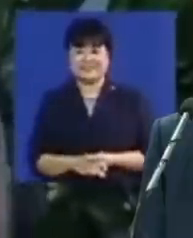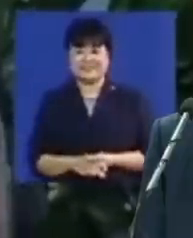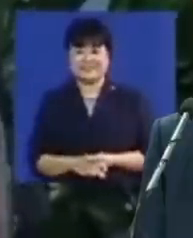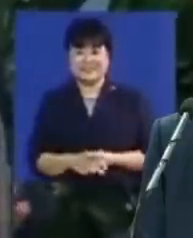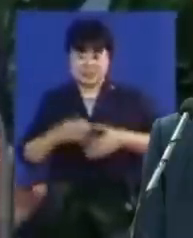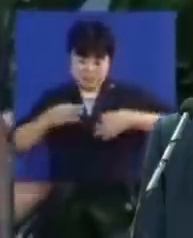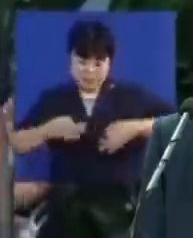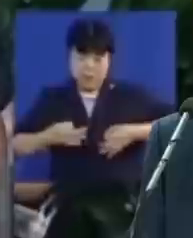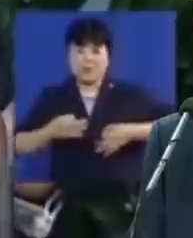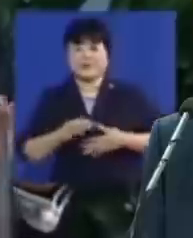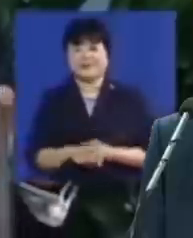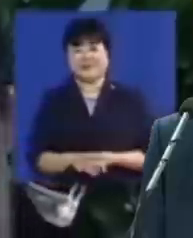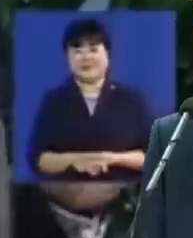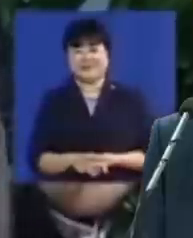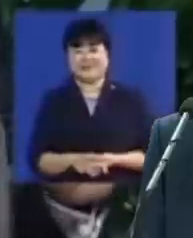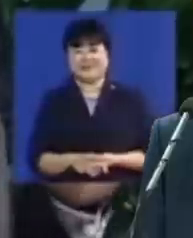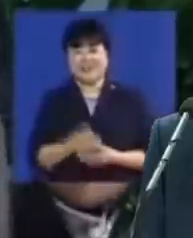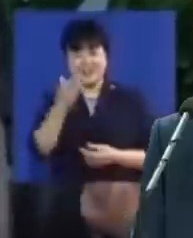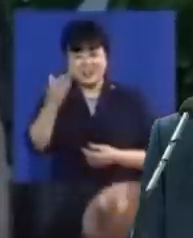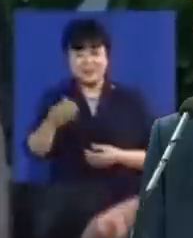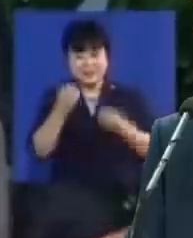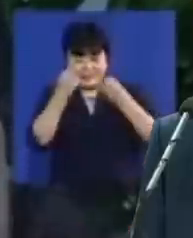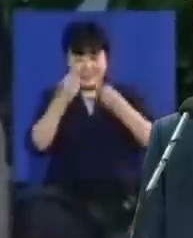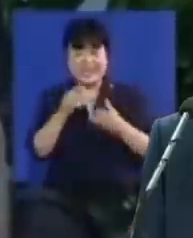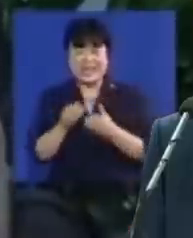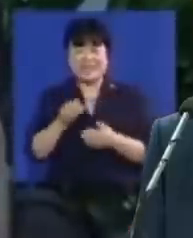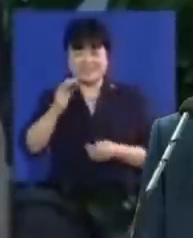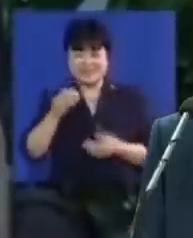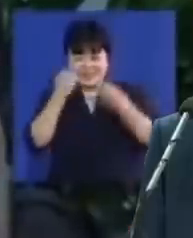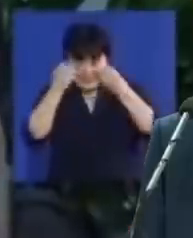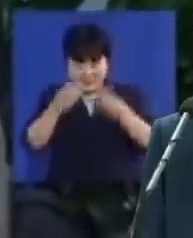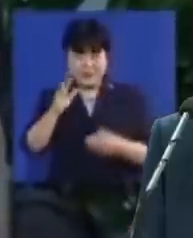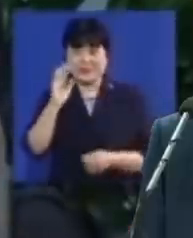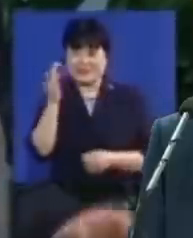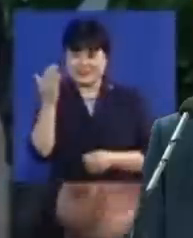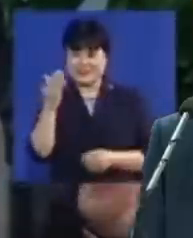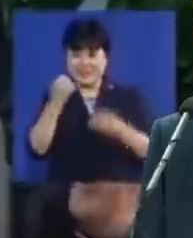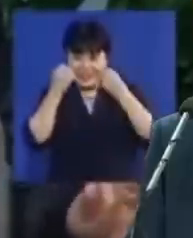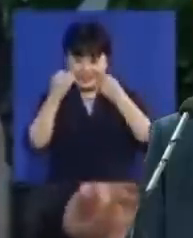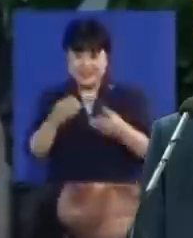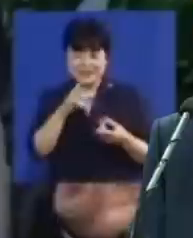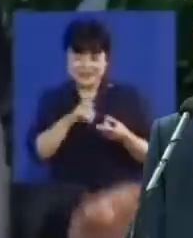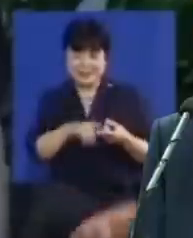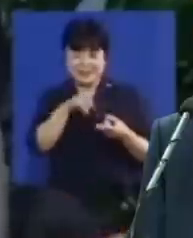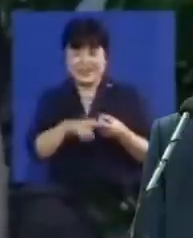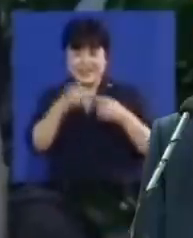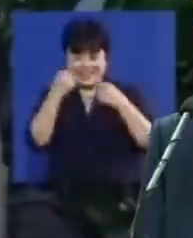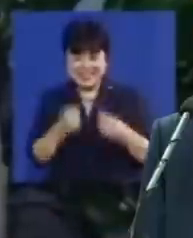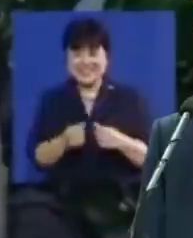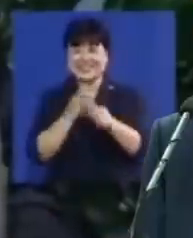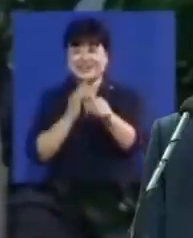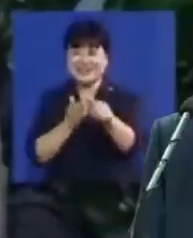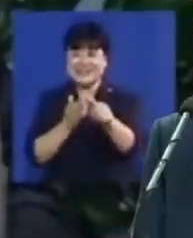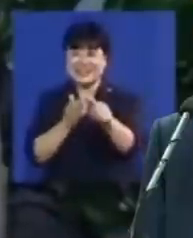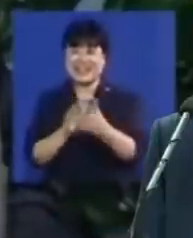이래 봬도 여러분 새 것입니다. 그러니 새 것으로 사십시다.